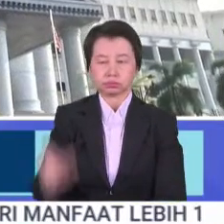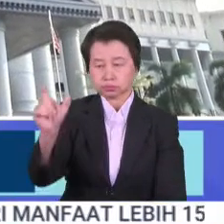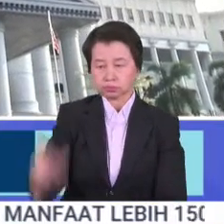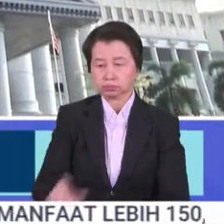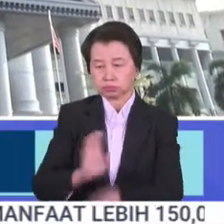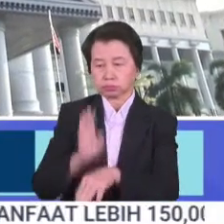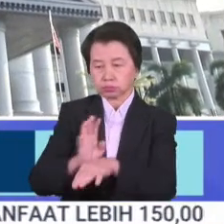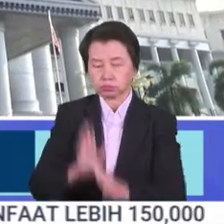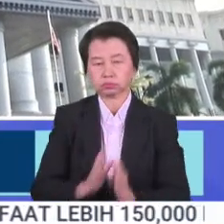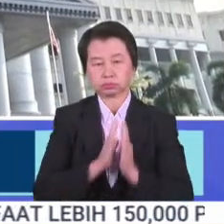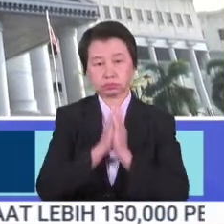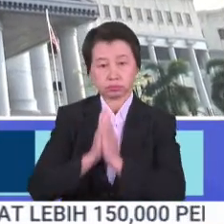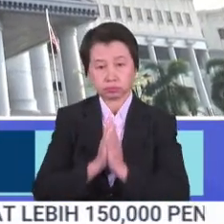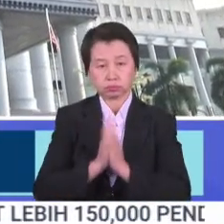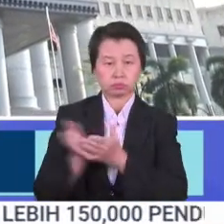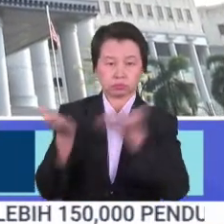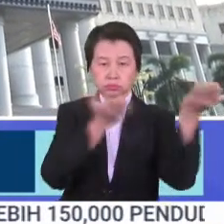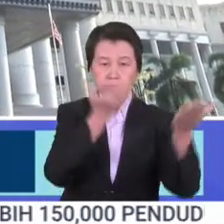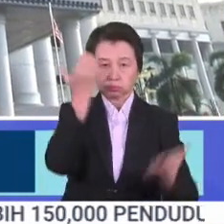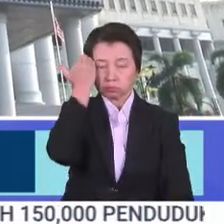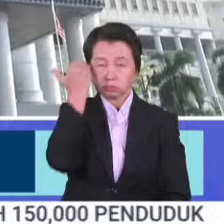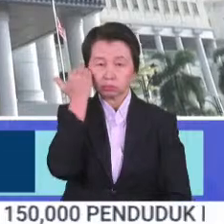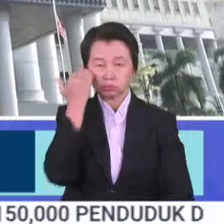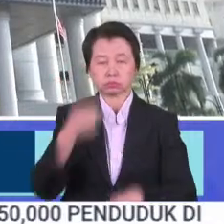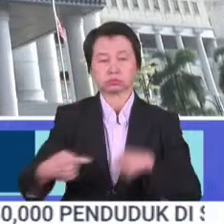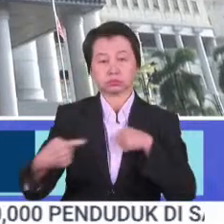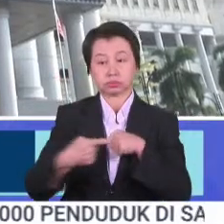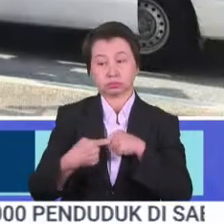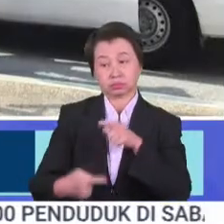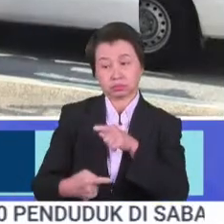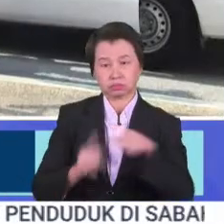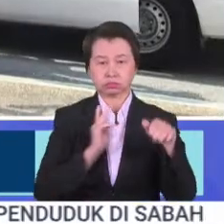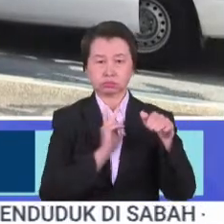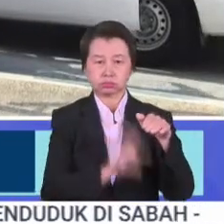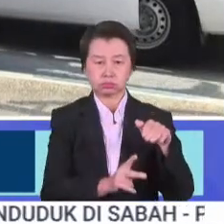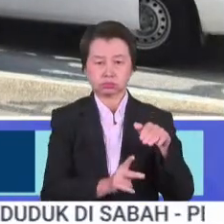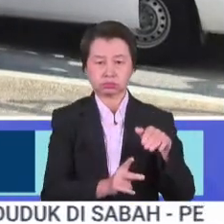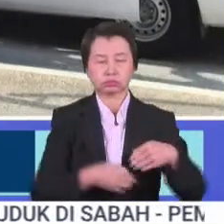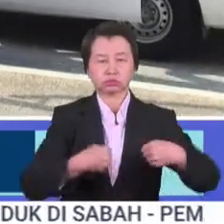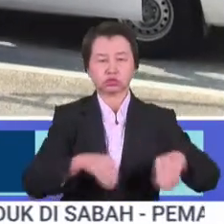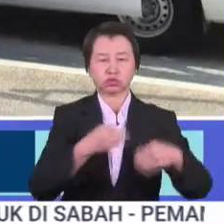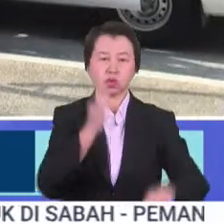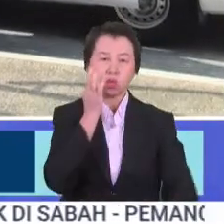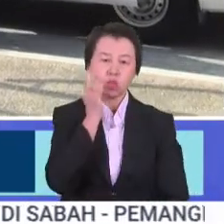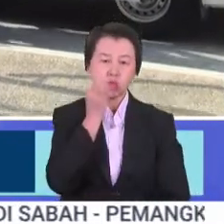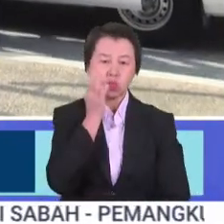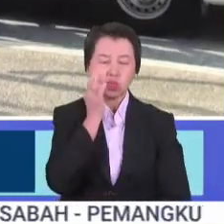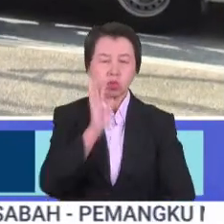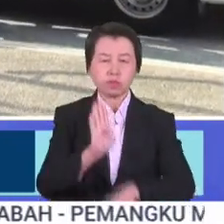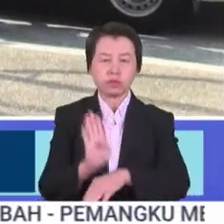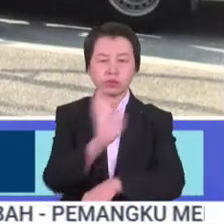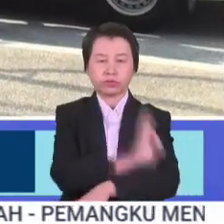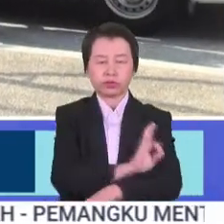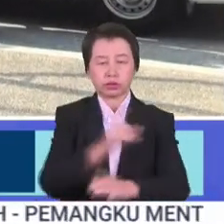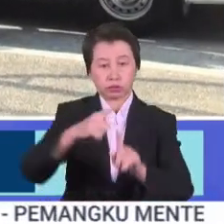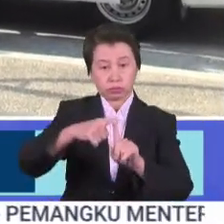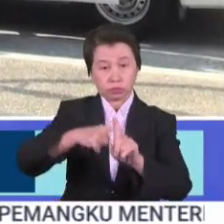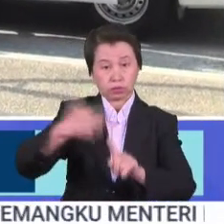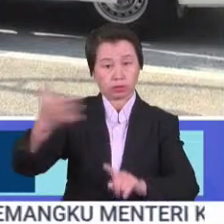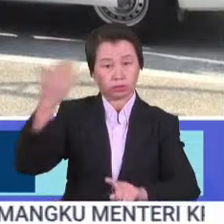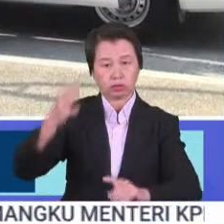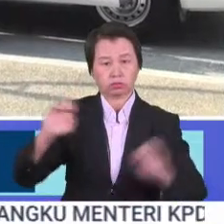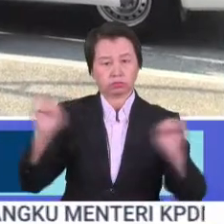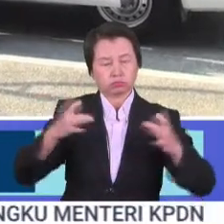Seorang buruh warga Myanmar didakwa di Mahkamah Magistrat atas pertuduhan membunuh seorang penjual buah di Brickfields bulan lepas.